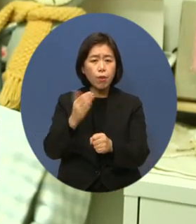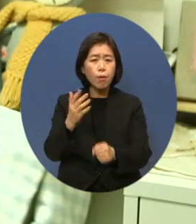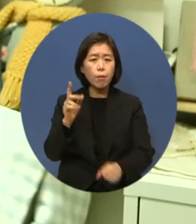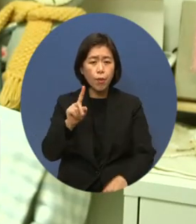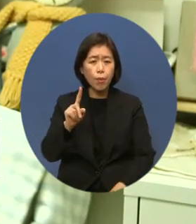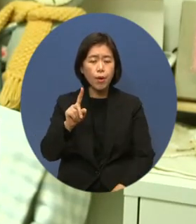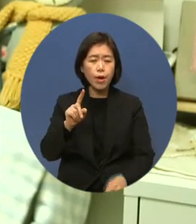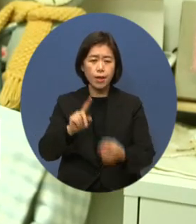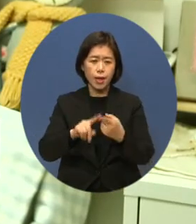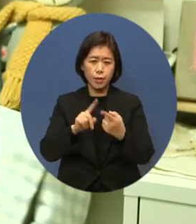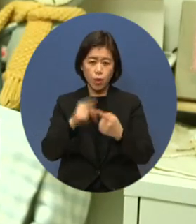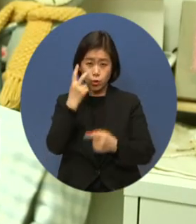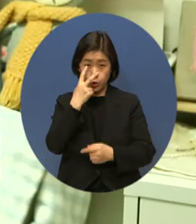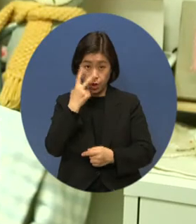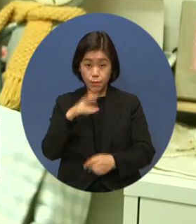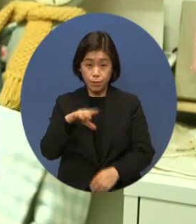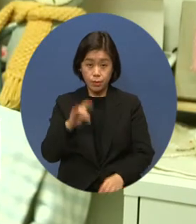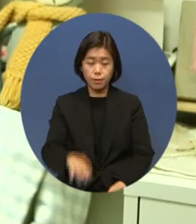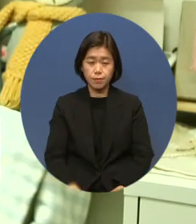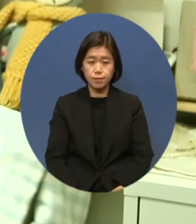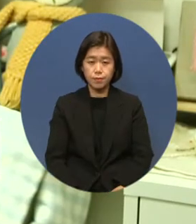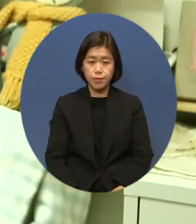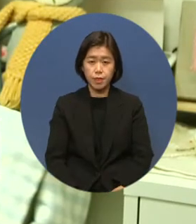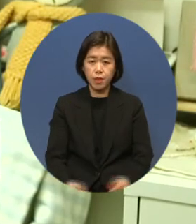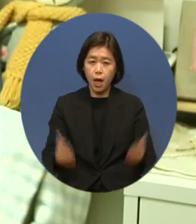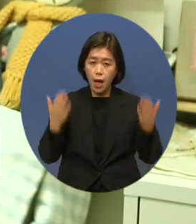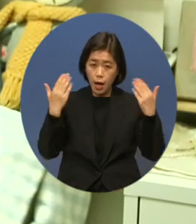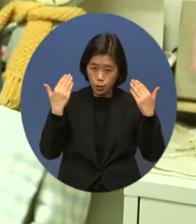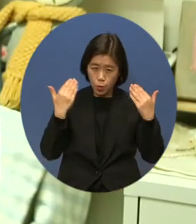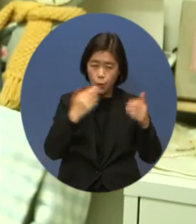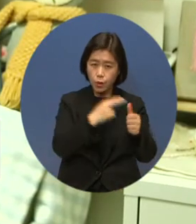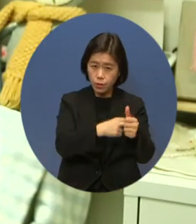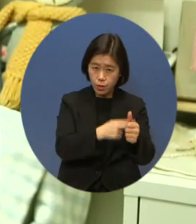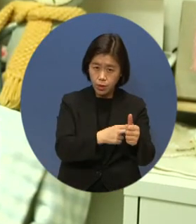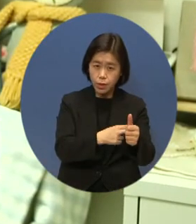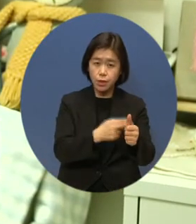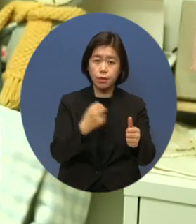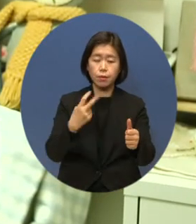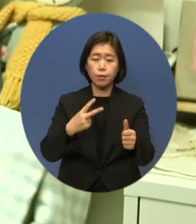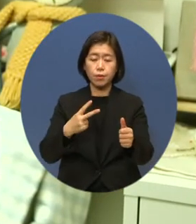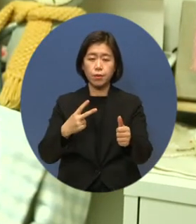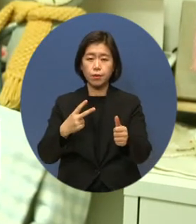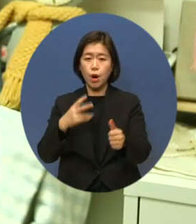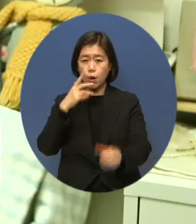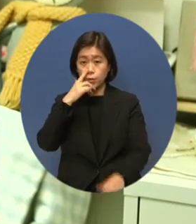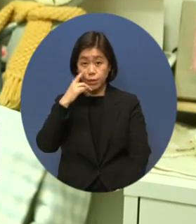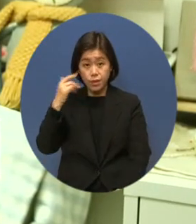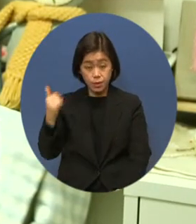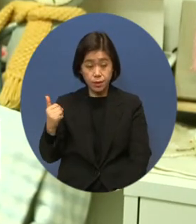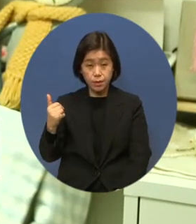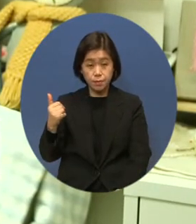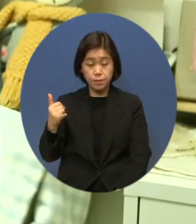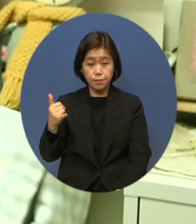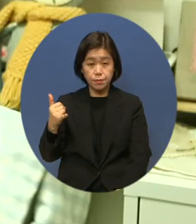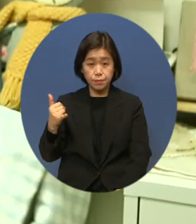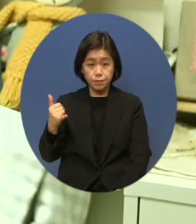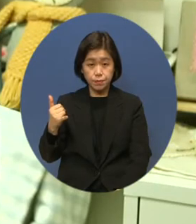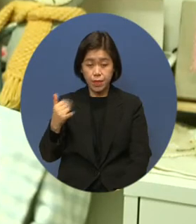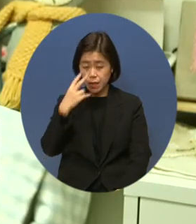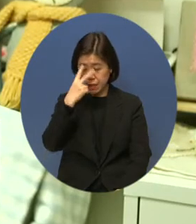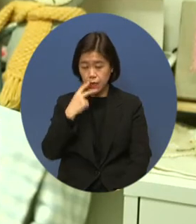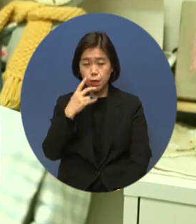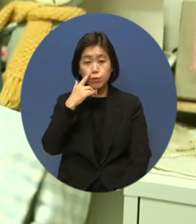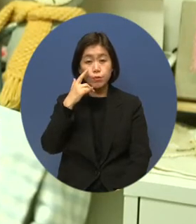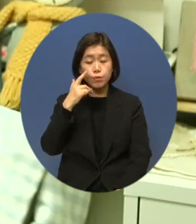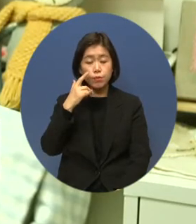조사는 현장에 계시는 선생님하고요 그리고 아이들을 가정에서 보육하시는 부모님